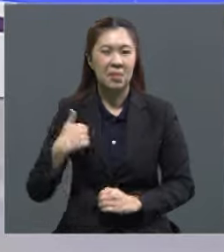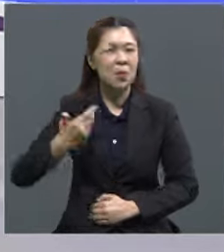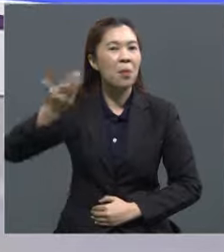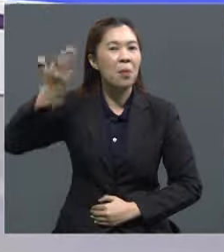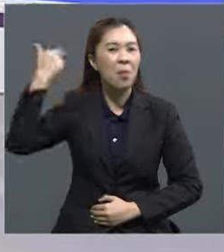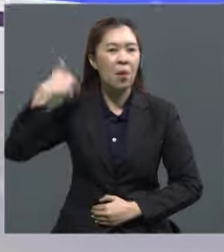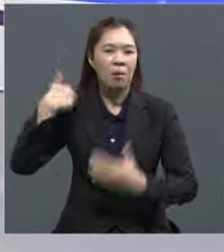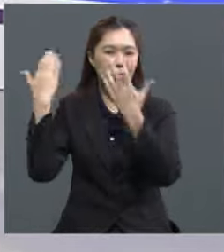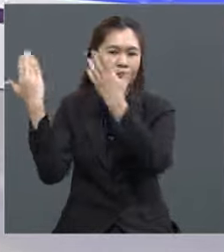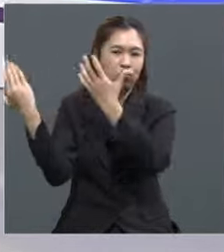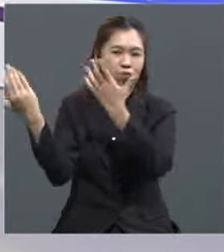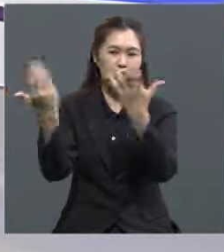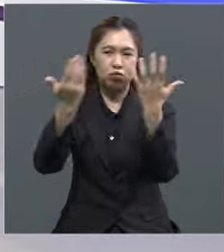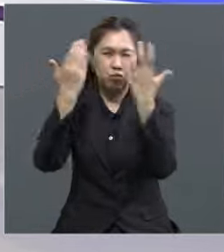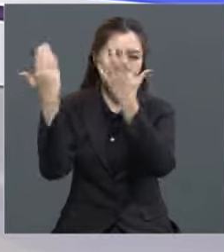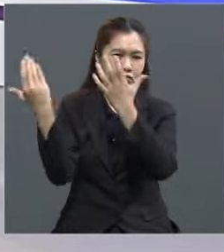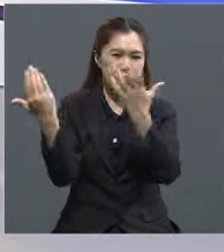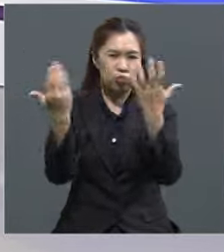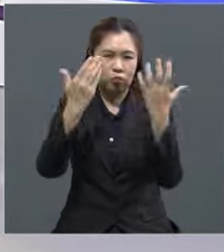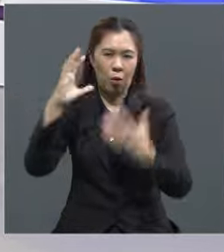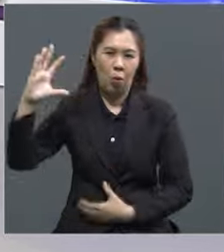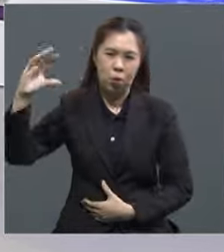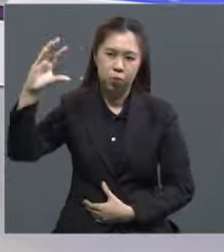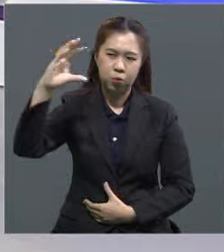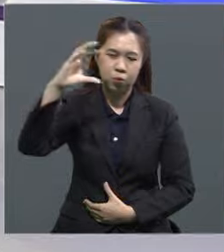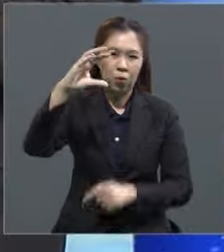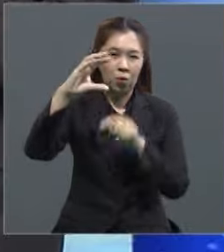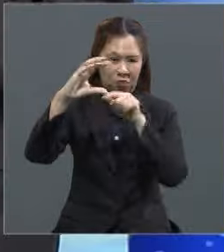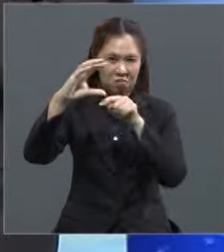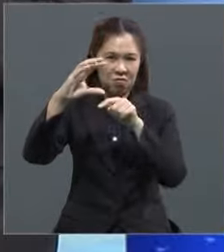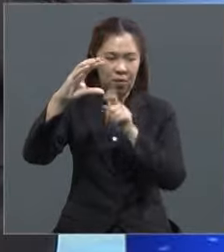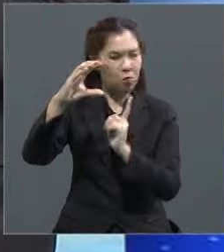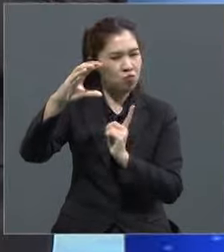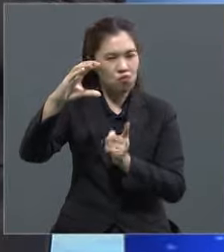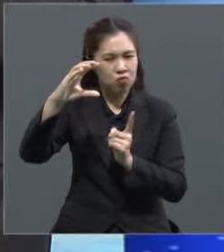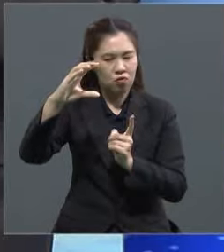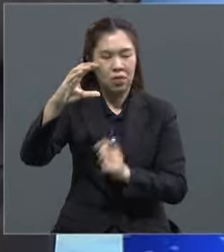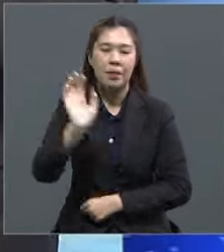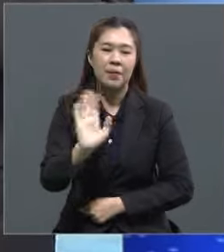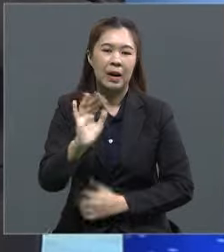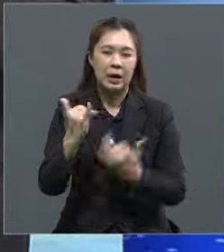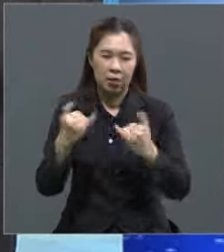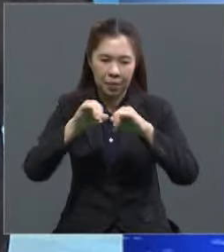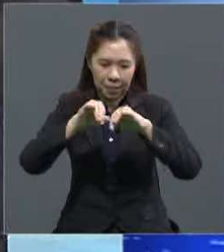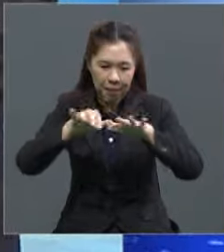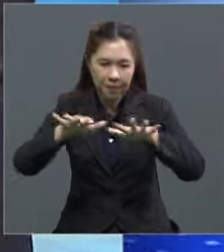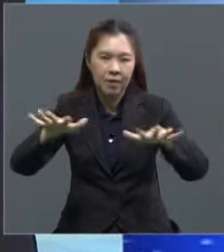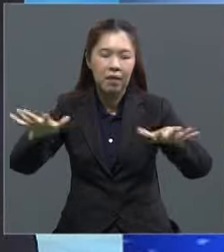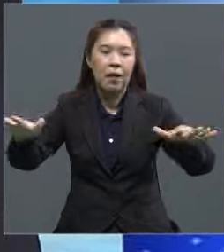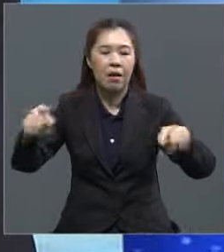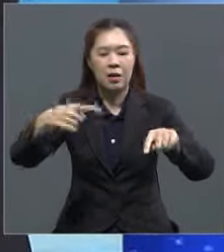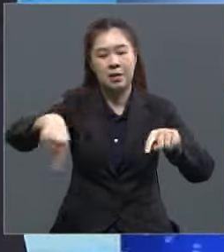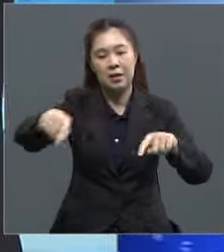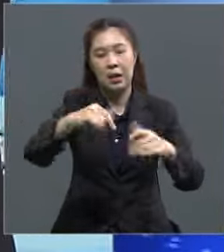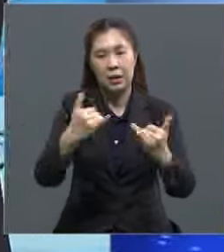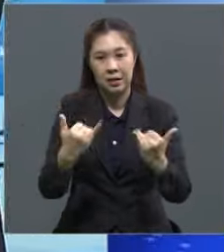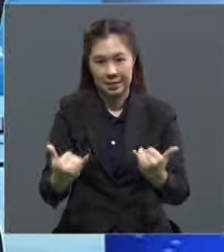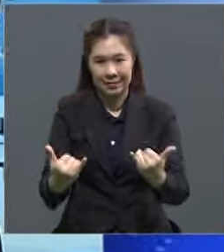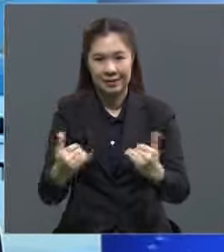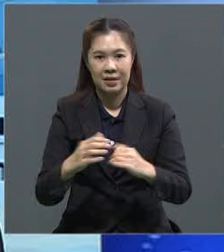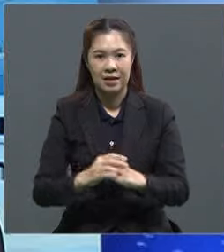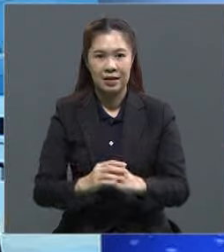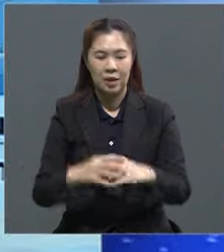แช่อยู่เลยในลักษณะแบบนั้นเนี่ยแล้วก็เป็นฝนที่ตกต่อเนื่องระยะยาวแล้วก็กระจายเกือบทั่วทุกพื้นที่แต่ที่ฝนที่จะเข้า